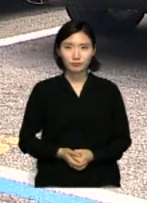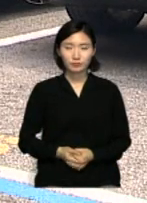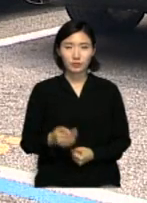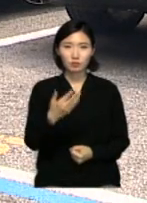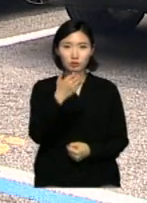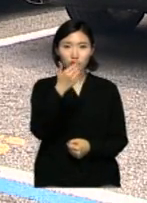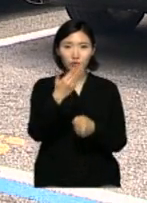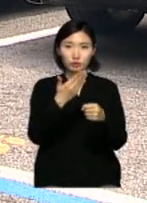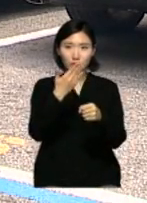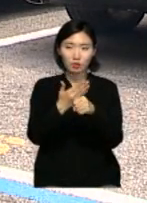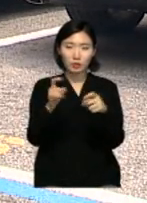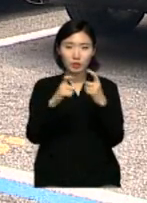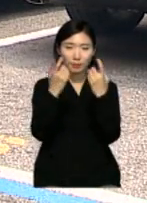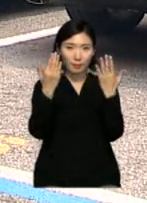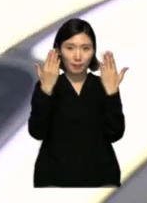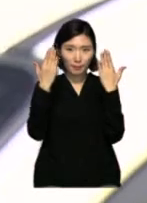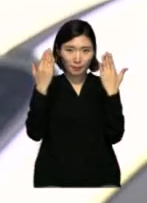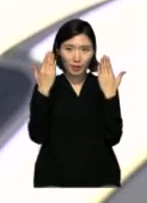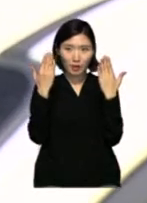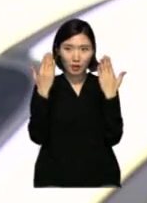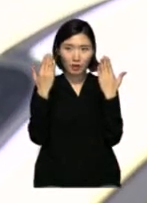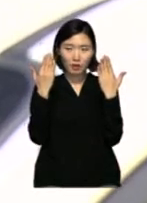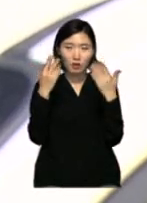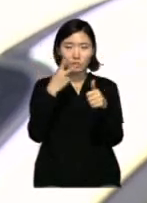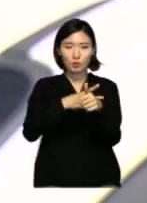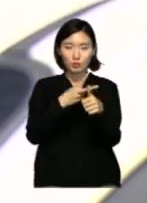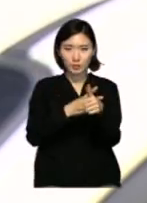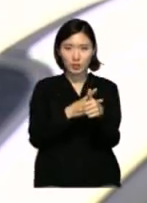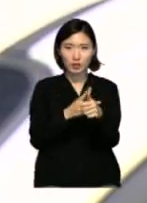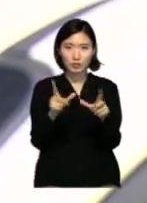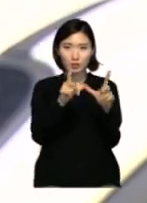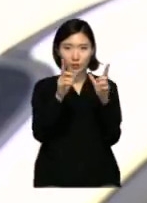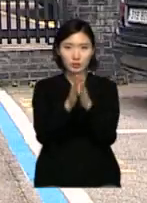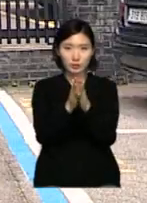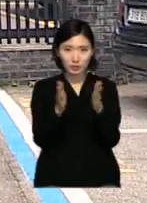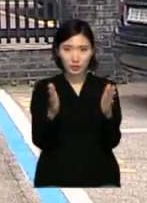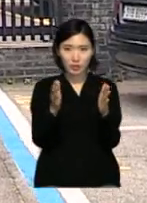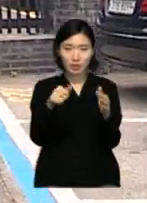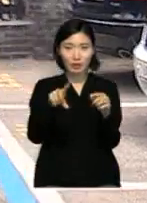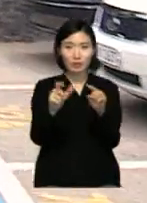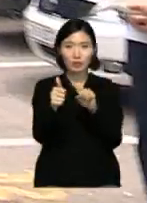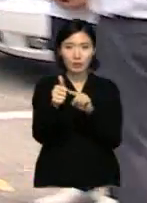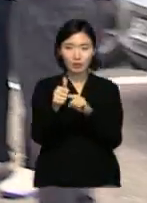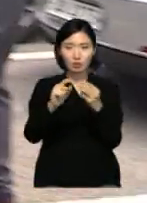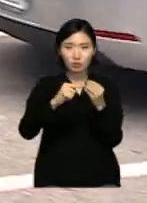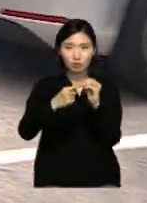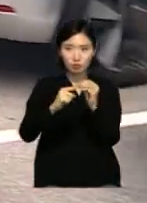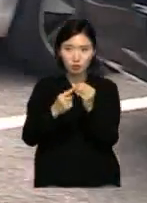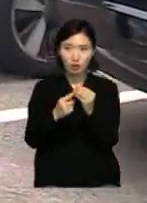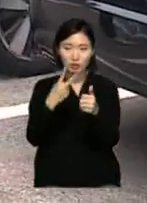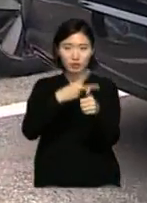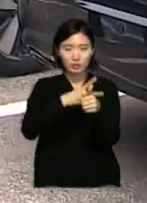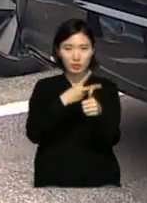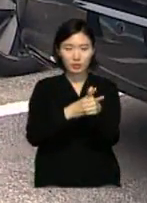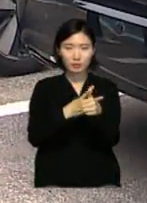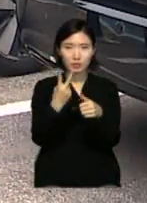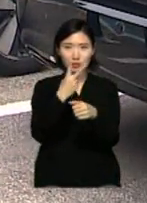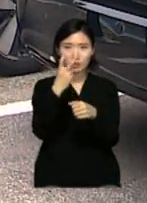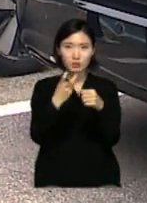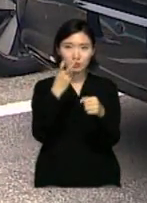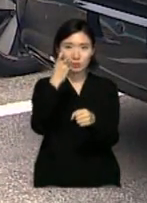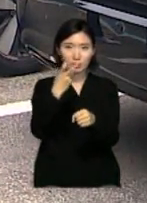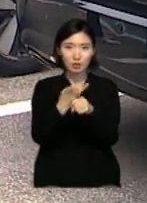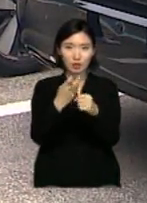지난 99년 서울의 한 사립고등학교에서 교직 생활을 시작한 한종훈 씨. 국어 선생님으로 근무하던 한 씨는 지난